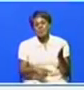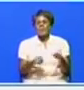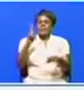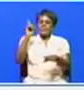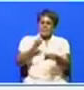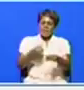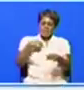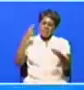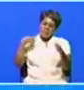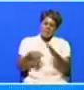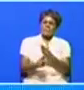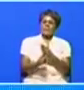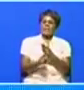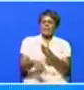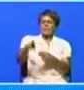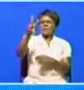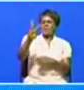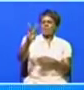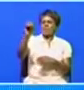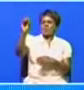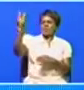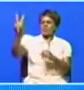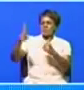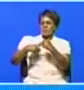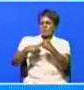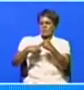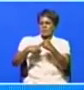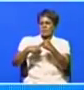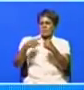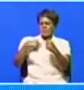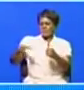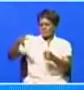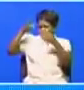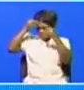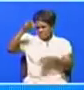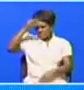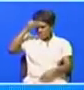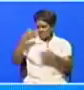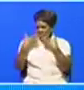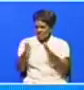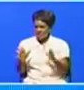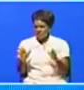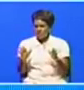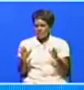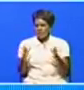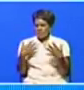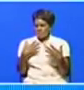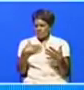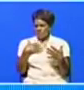wakati nilipoingia 2006 nilipoenda training, nikimaliza